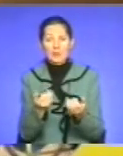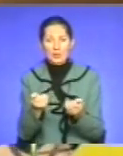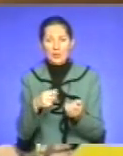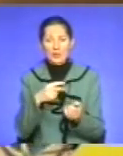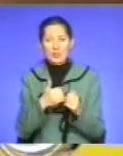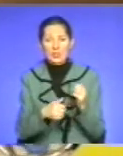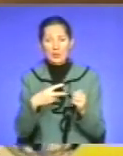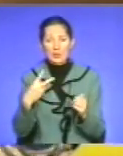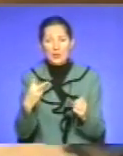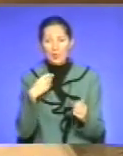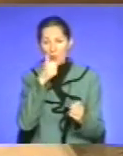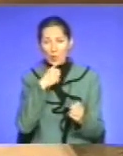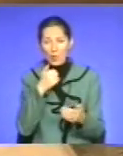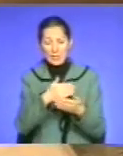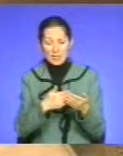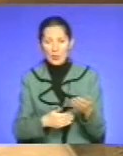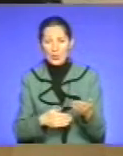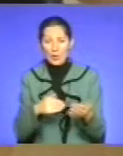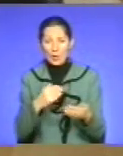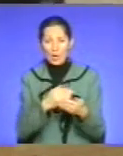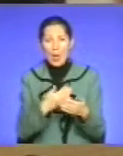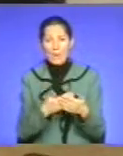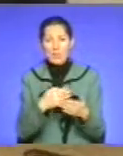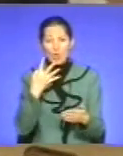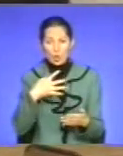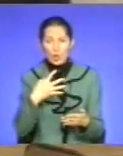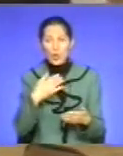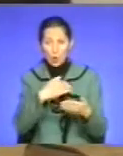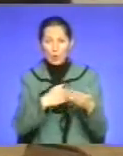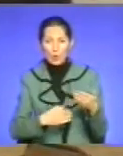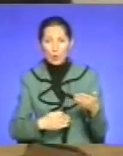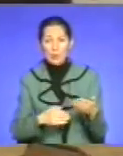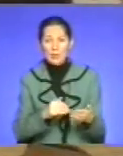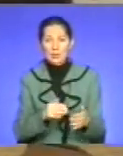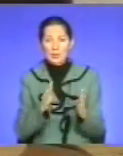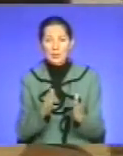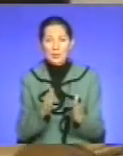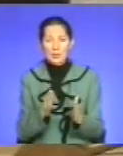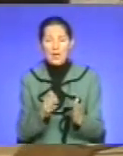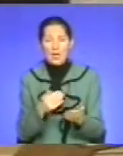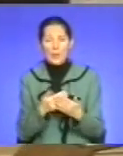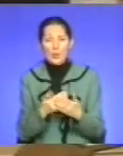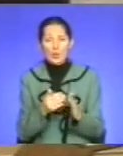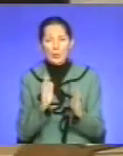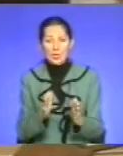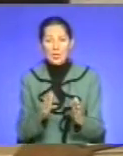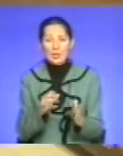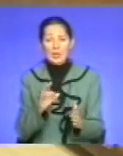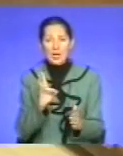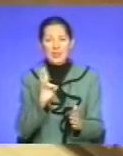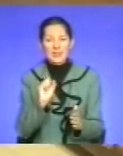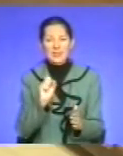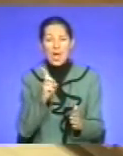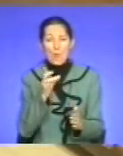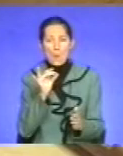список вилучених вибухотехніками предметів склав майже 40 одиниць. І це не в одному екземплярі. Приміром, лише набоїв різноманітного